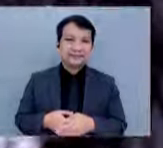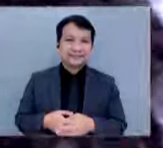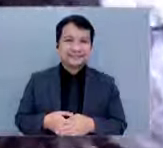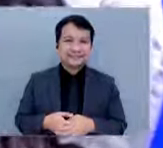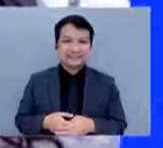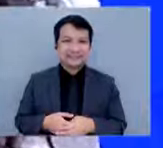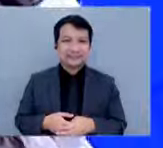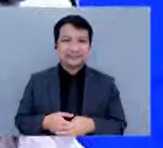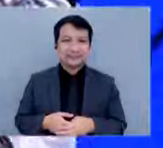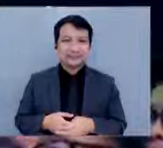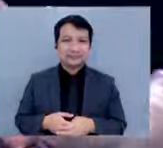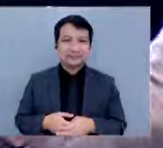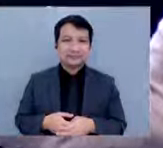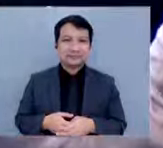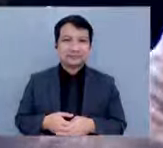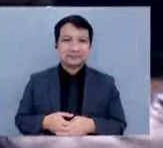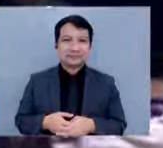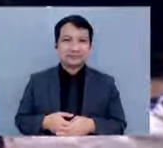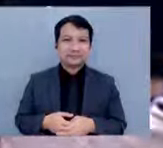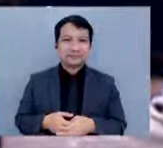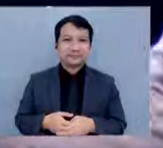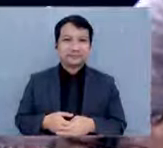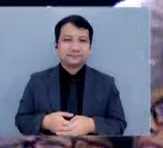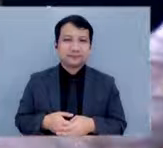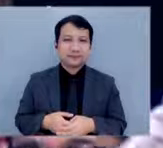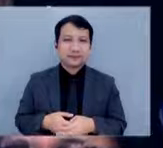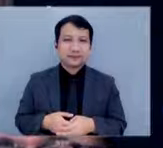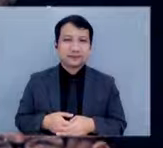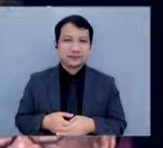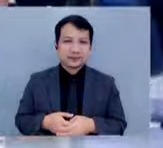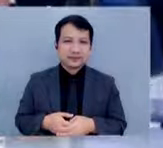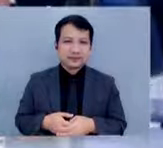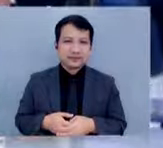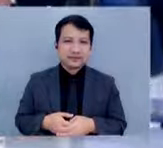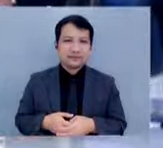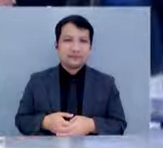Just Andres! Group hug! Group hug! Group hug!